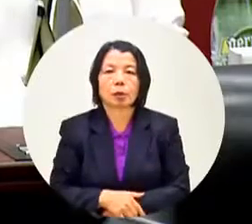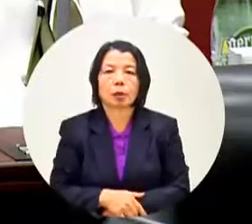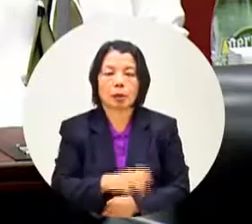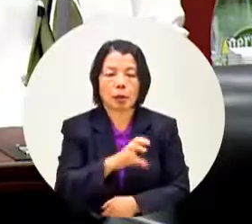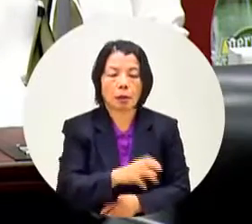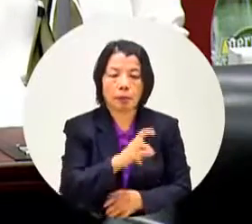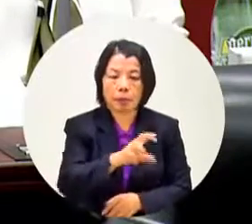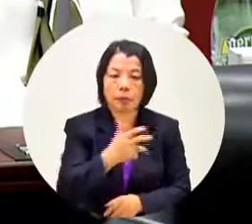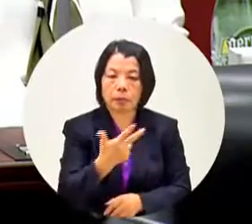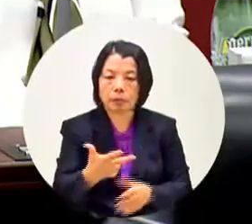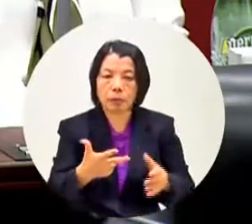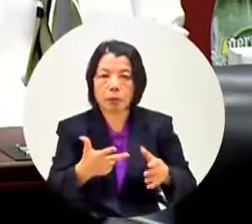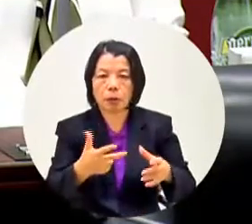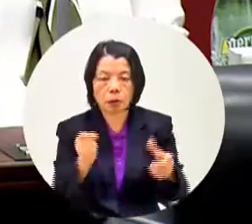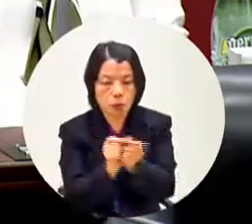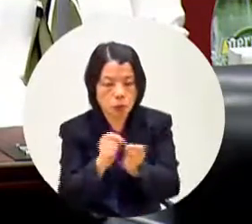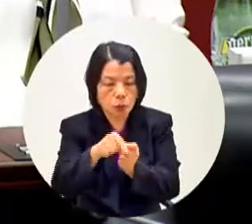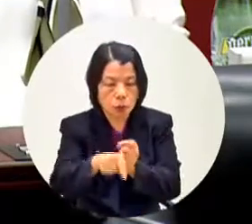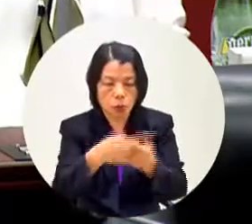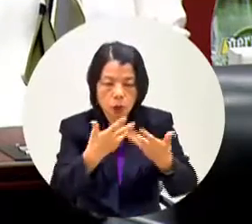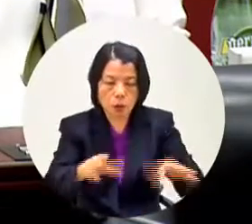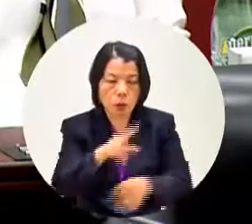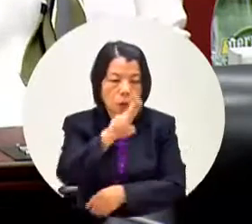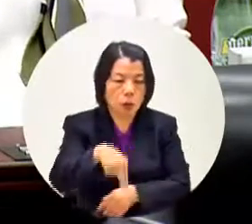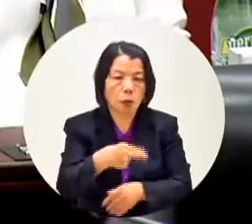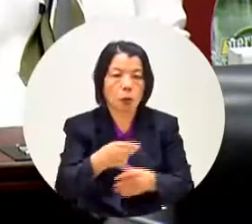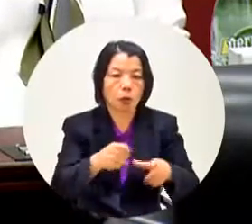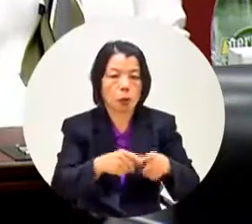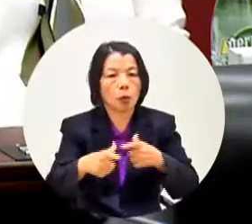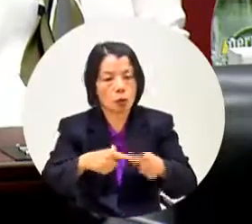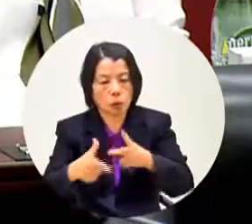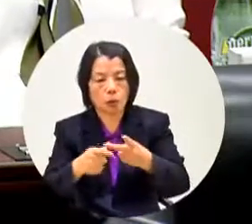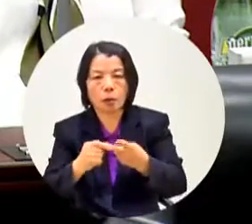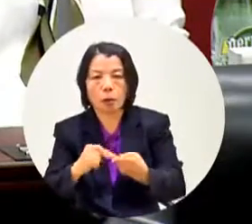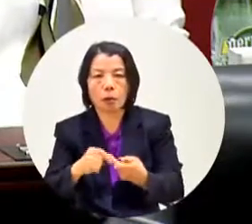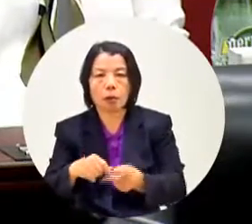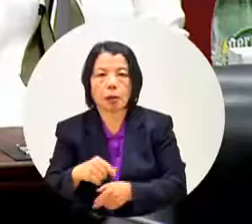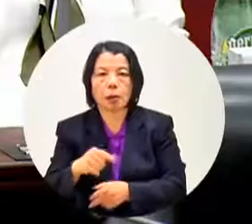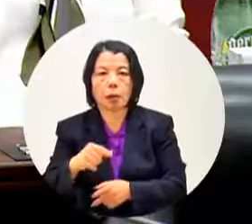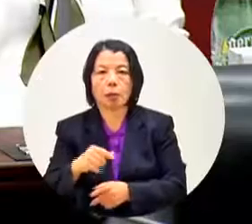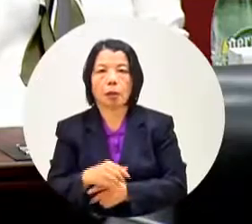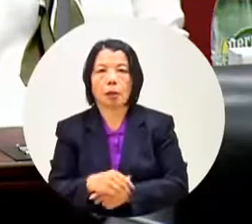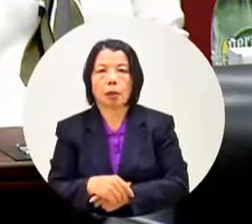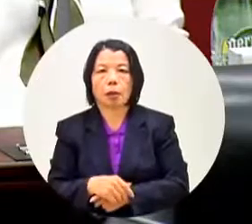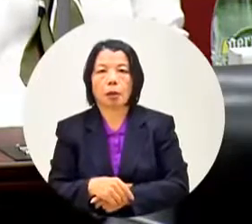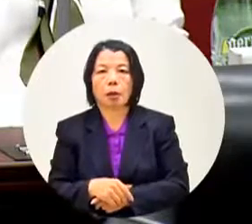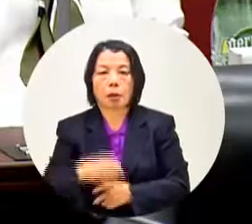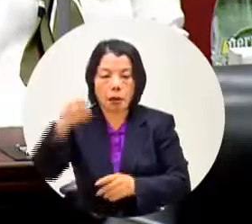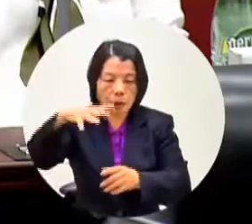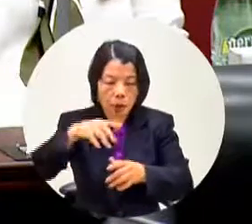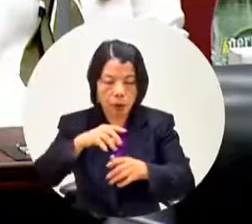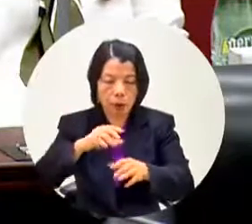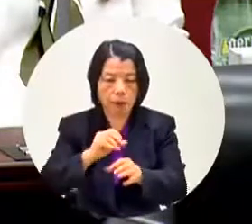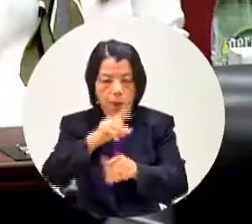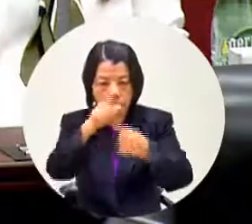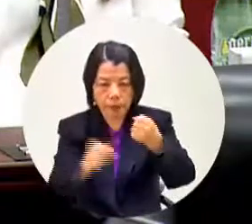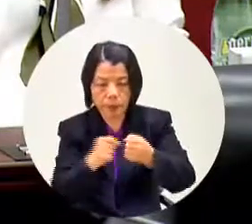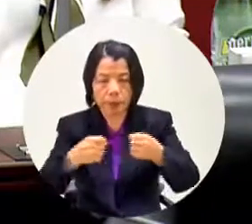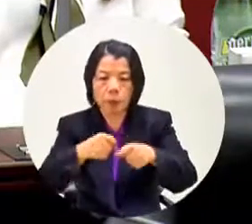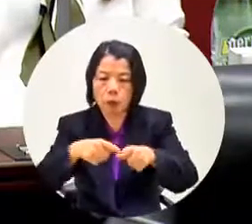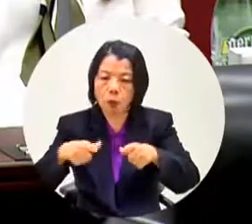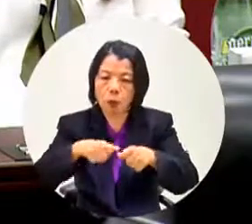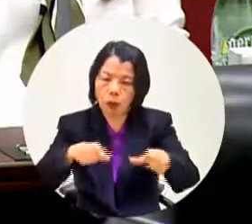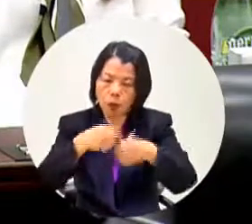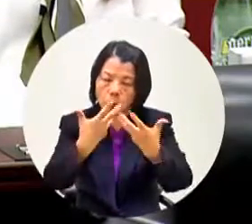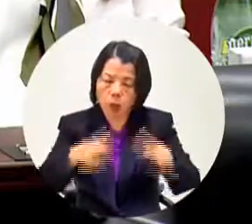以在4月26号，我召开了第一次公听会，在月底的时候，我会再召开第二场。好，在这边公园的